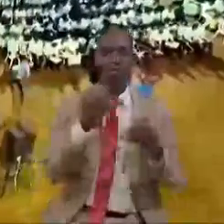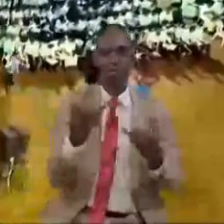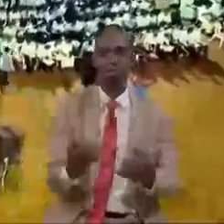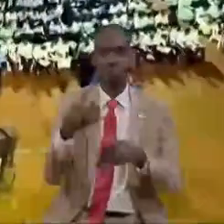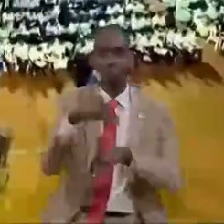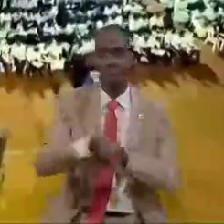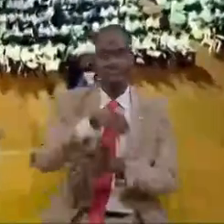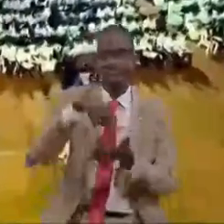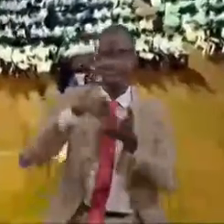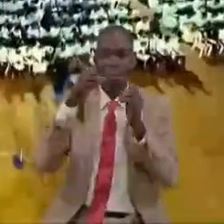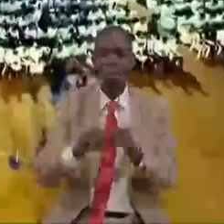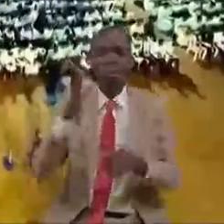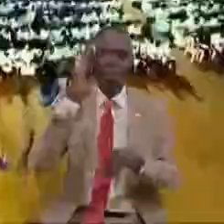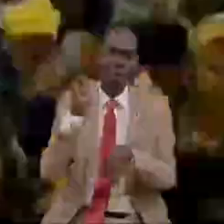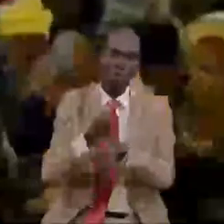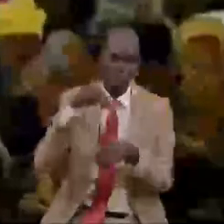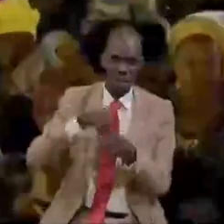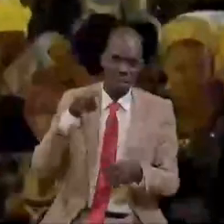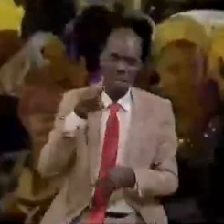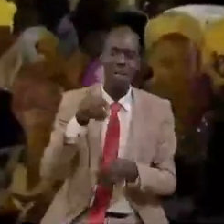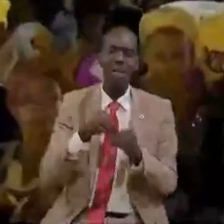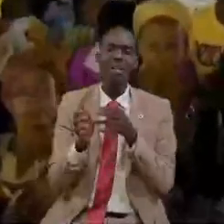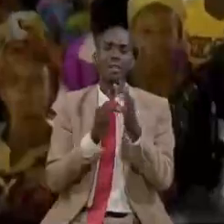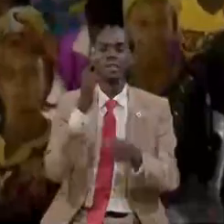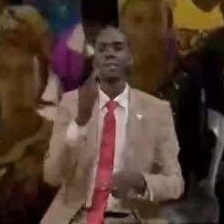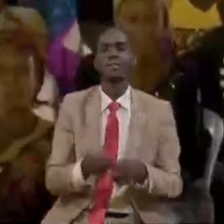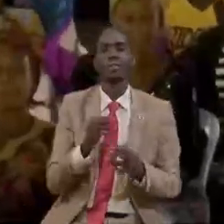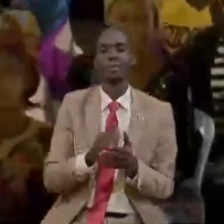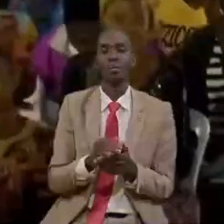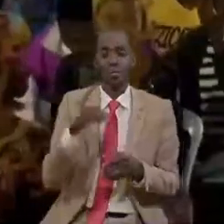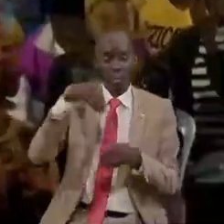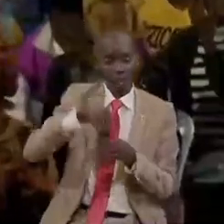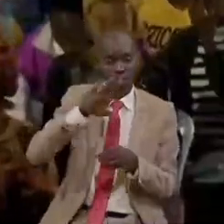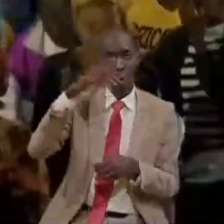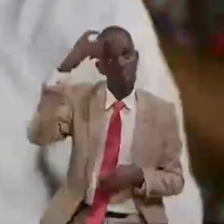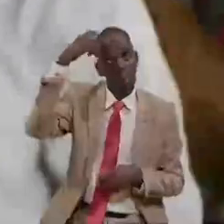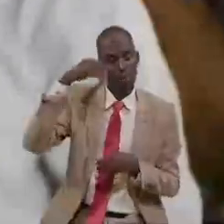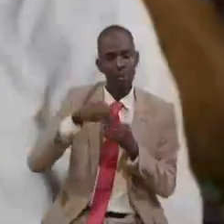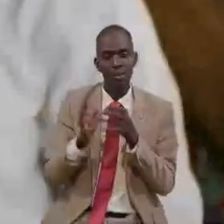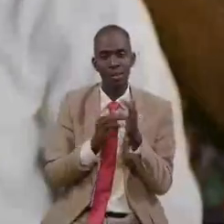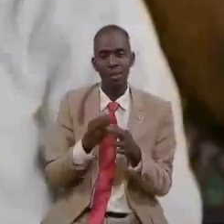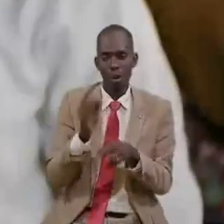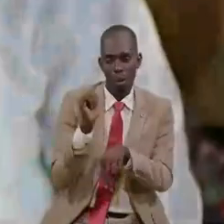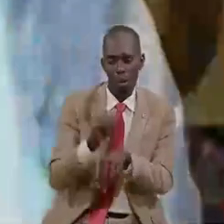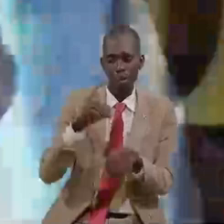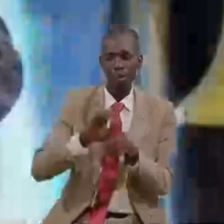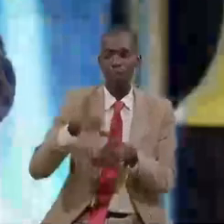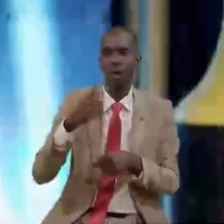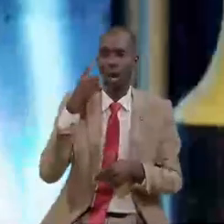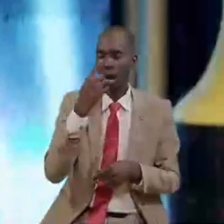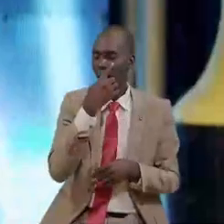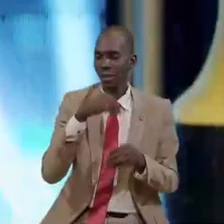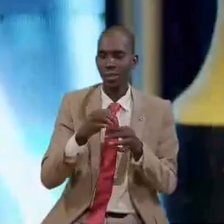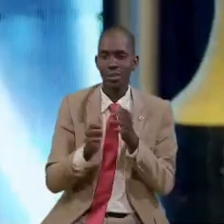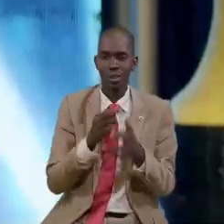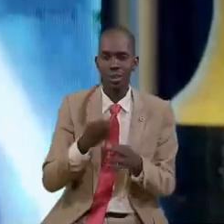puissance va agir au-dedans de vous, au-dedans de votre cerveau, dans vos yeux, dans